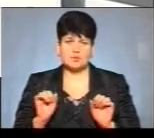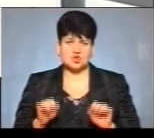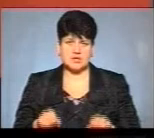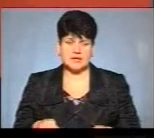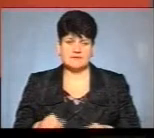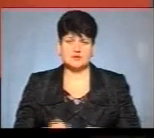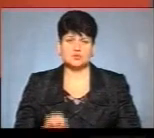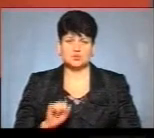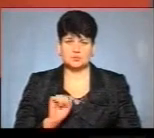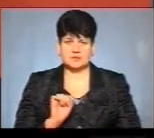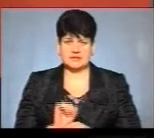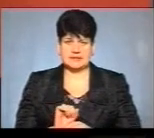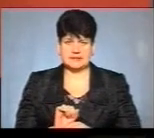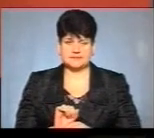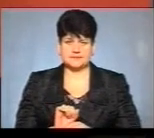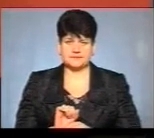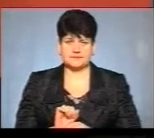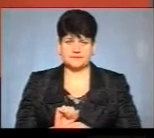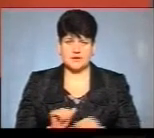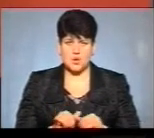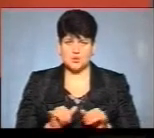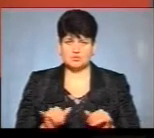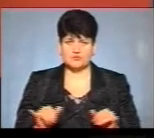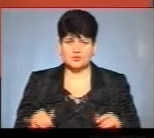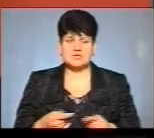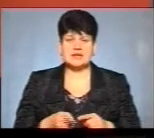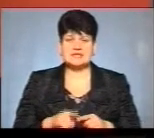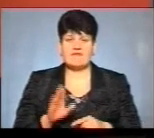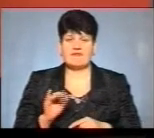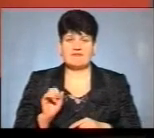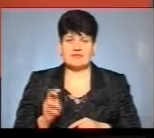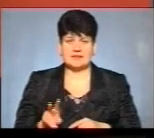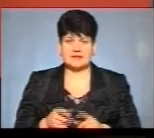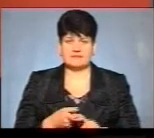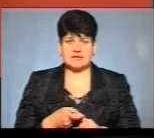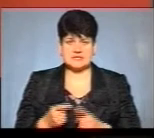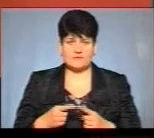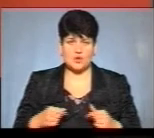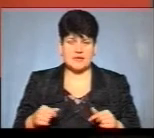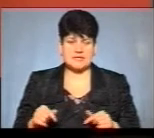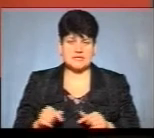можливість призупинити розповсюдження цієї ВІЛ-інфекції в організмі, і